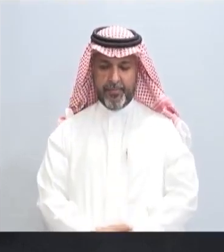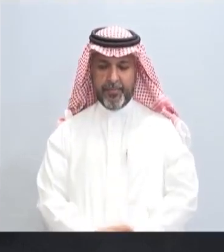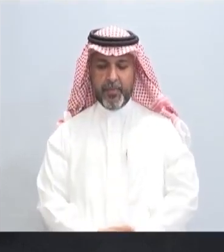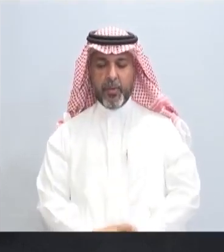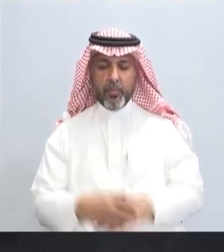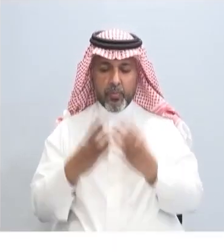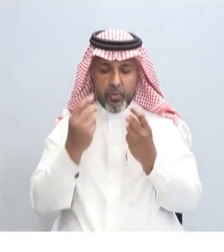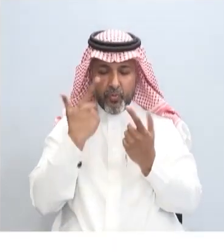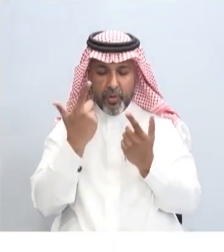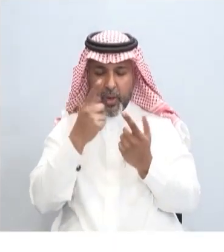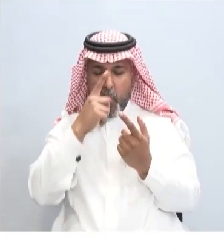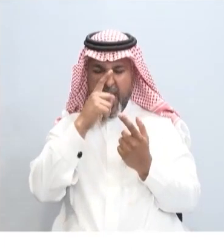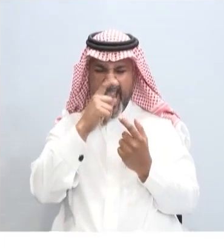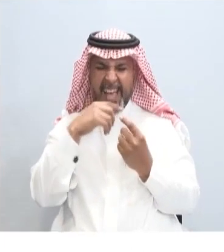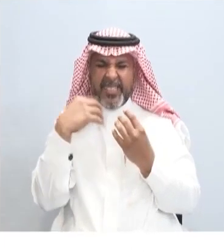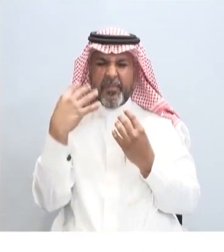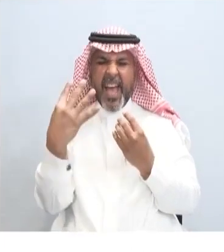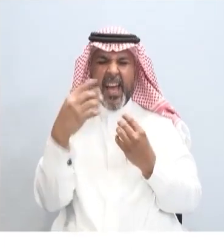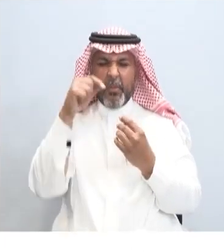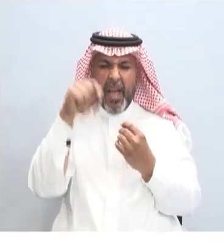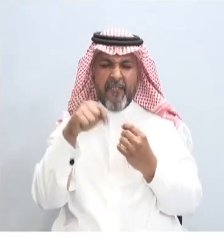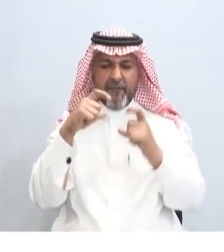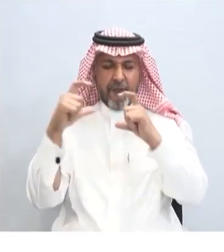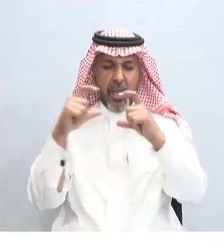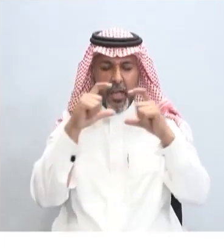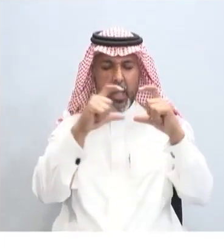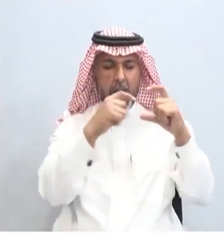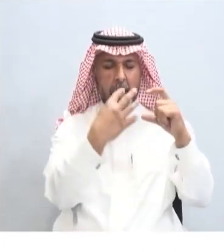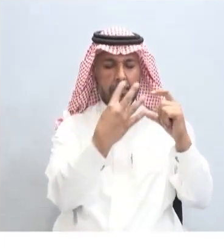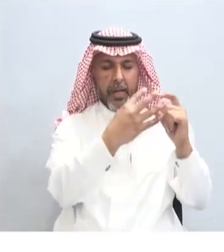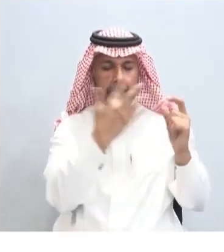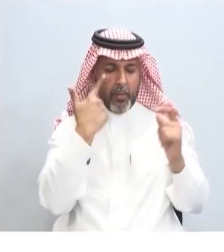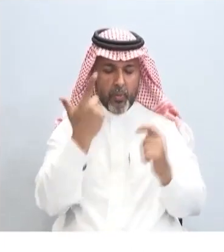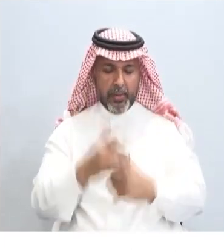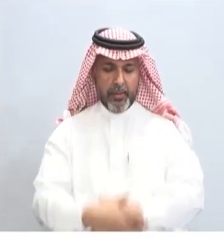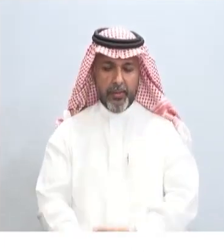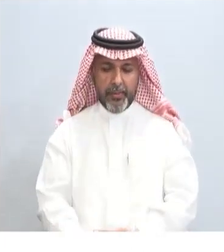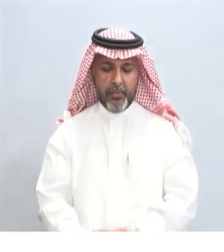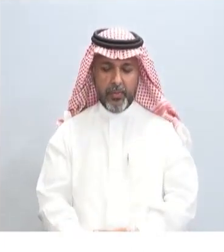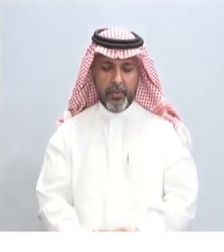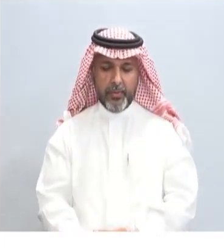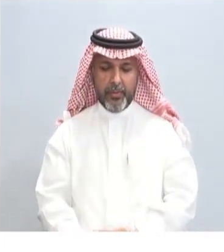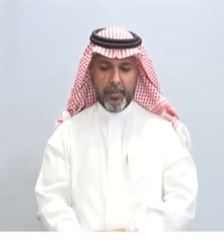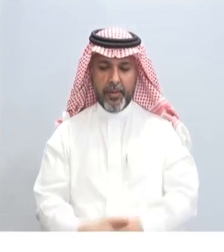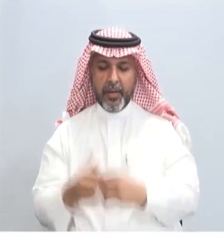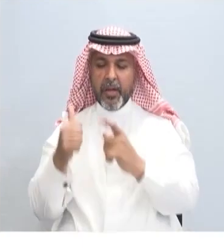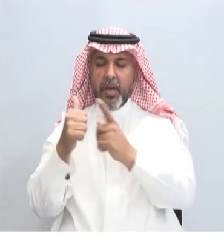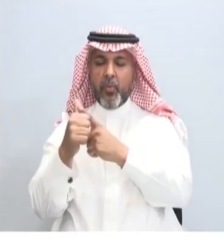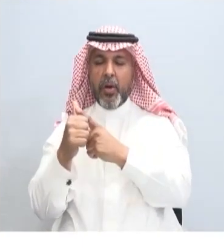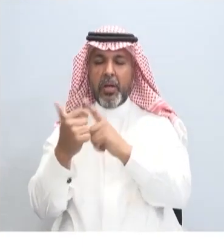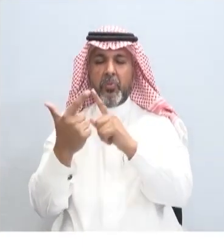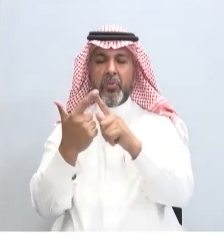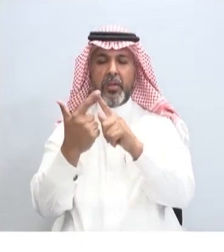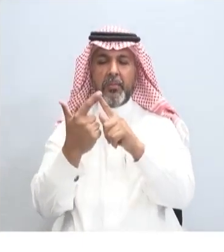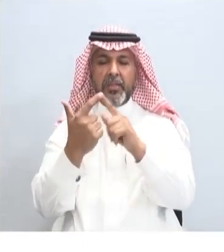يحقق الاحتمال طلب مني قاللك ما احتمال ان يظهر العدد اربعه ان يظهر العدد اربعه طبعا العدد اربعه ظهر في هذا